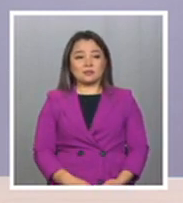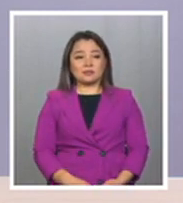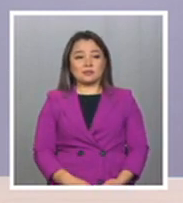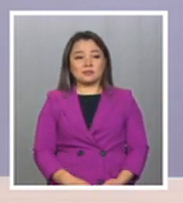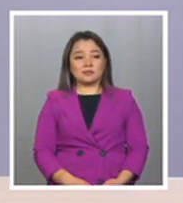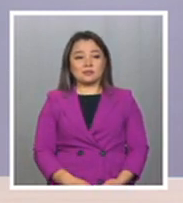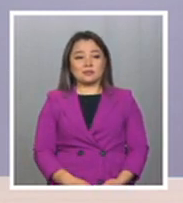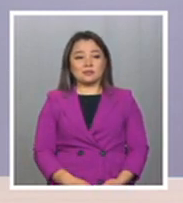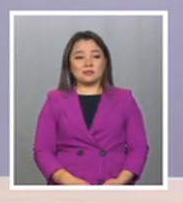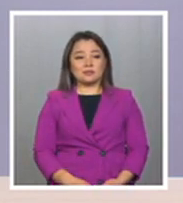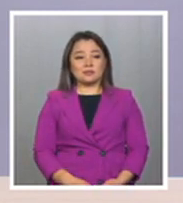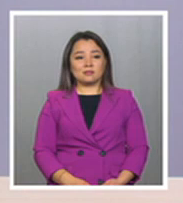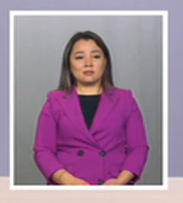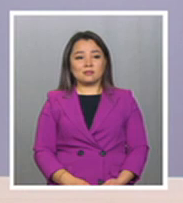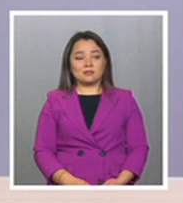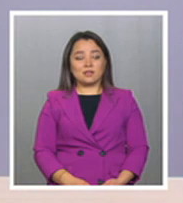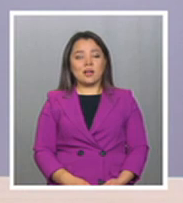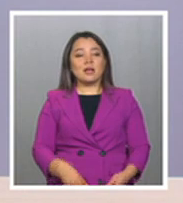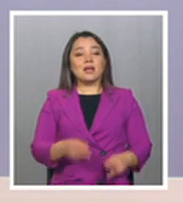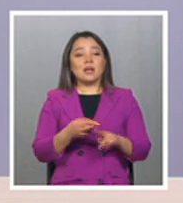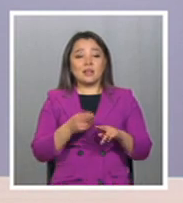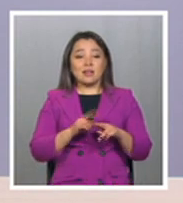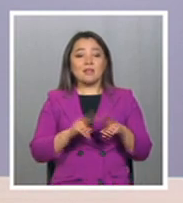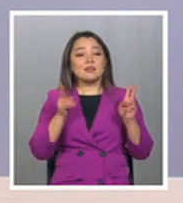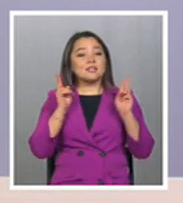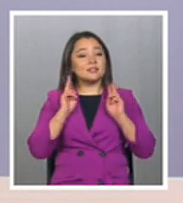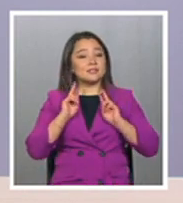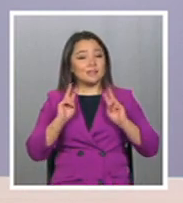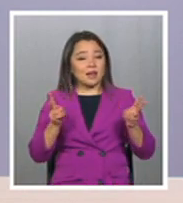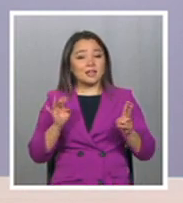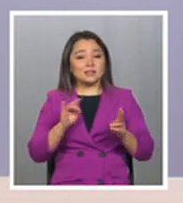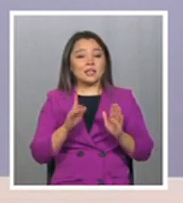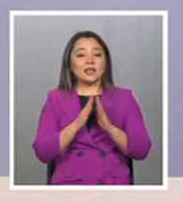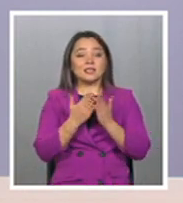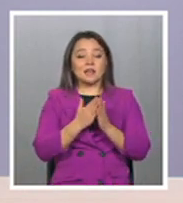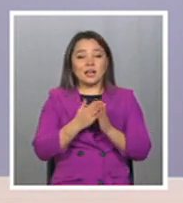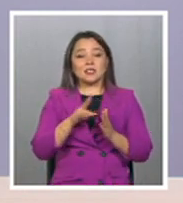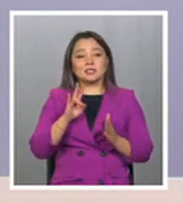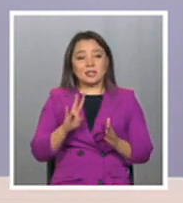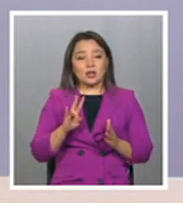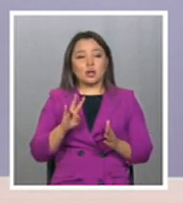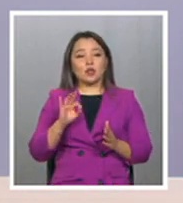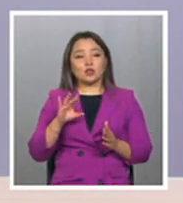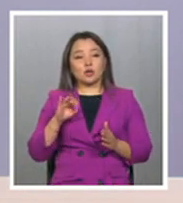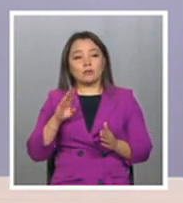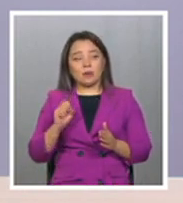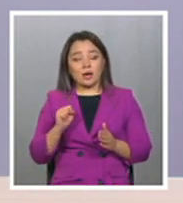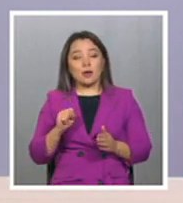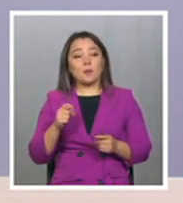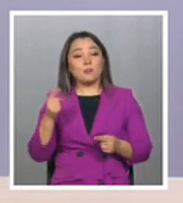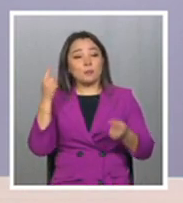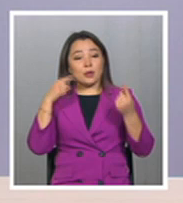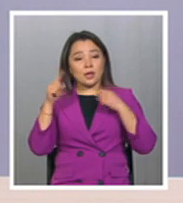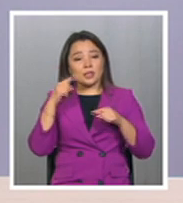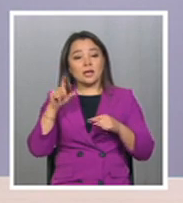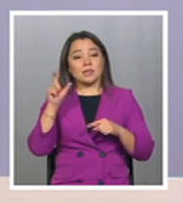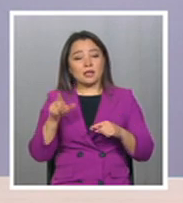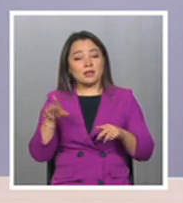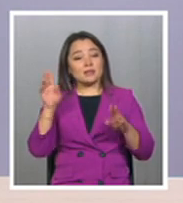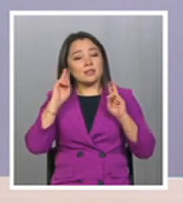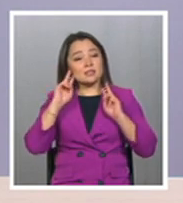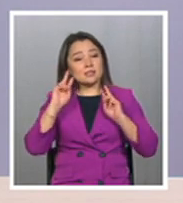А это Незнайка из книги Николая Носова «Приключения Незнайки и